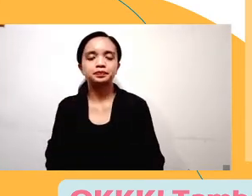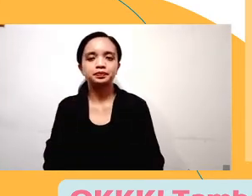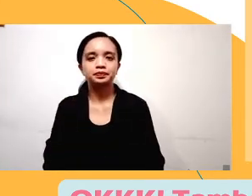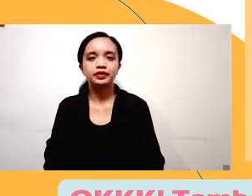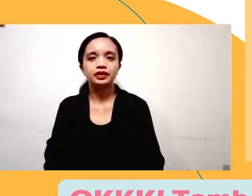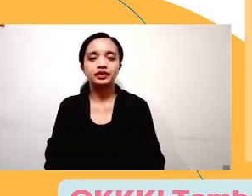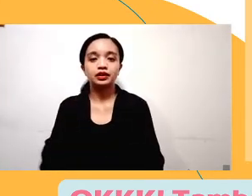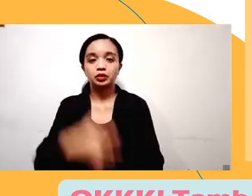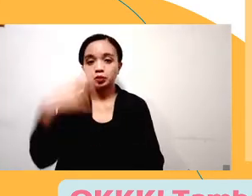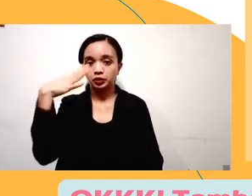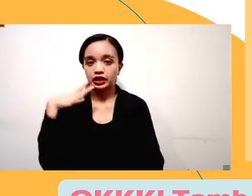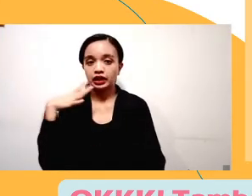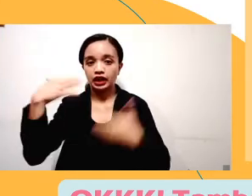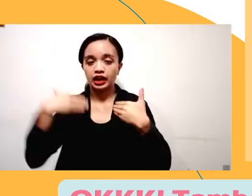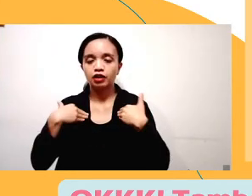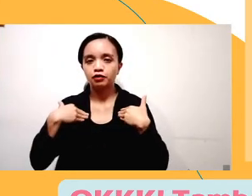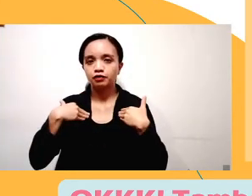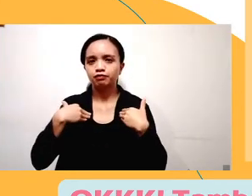tayong mga pabaon.